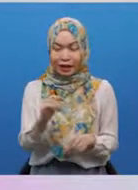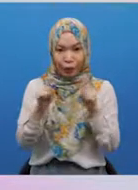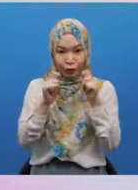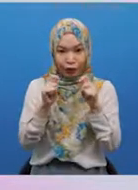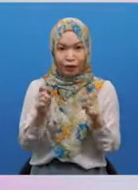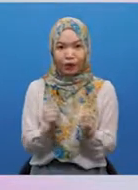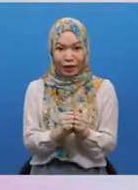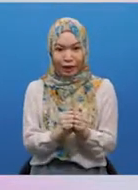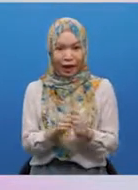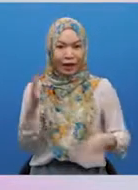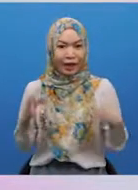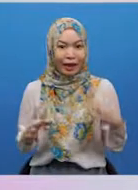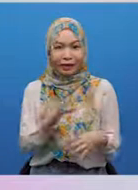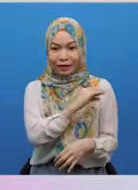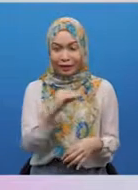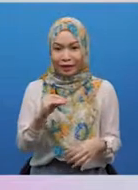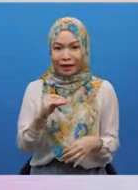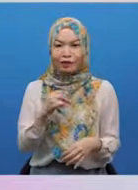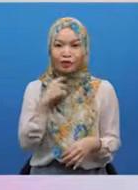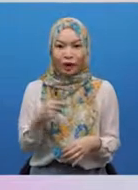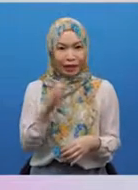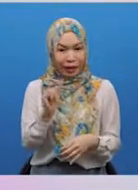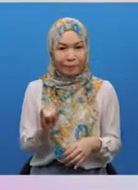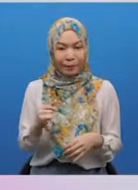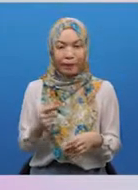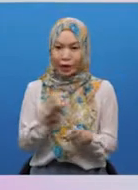dengan gaya dan intonasi yang betul.